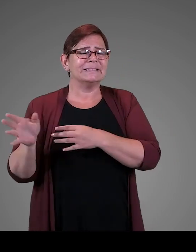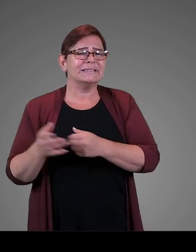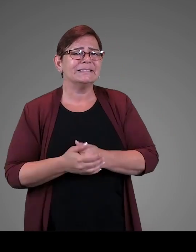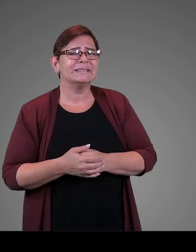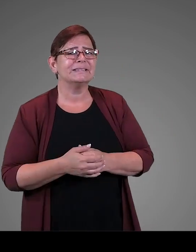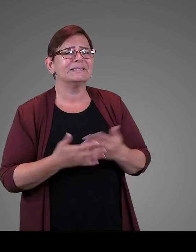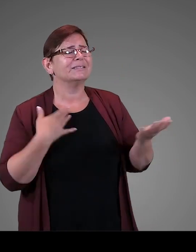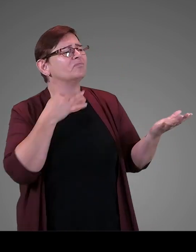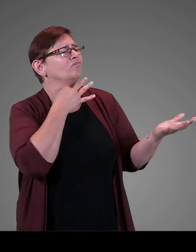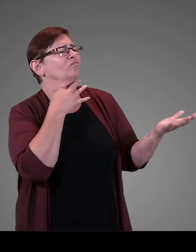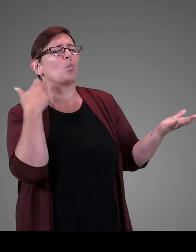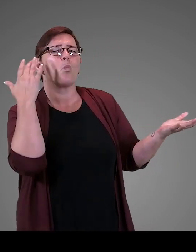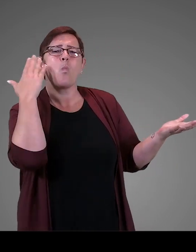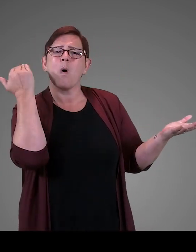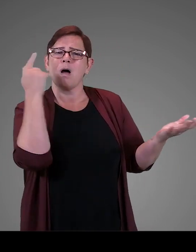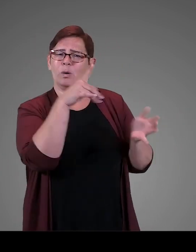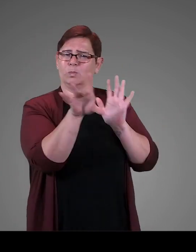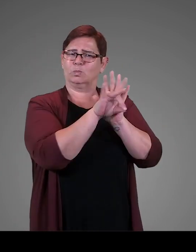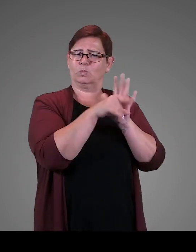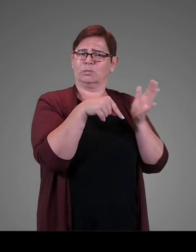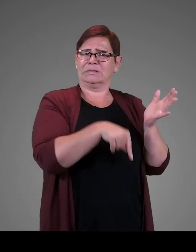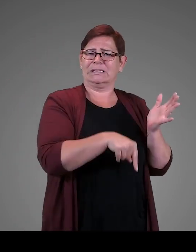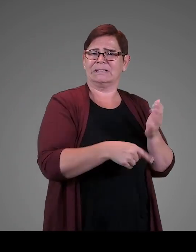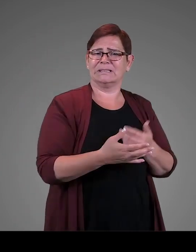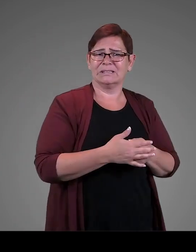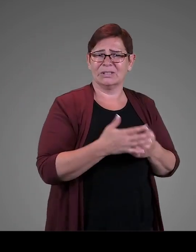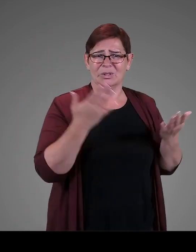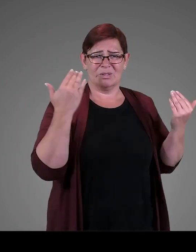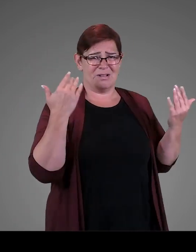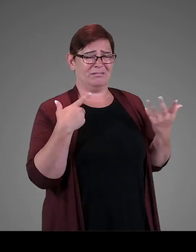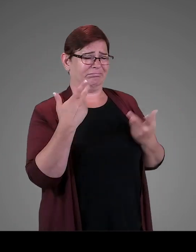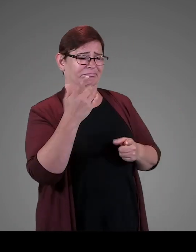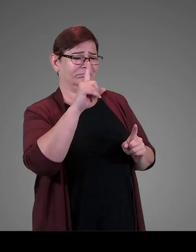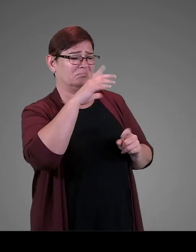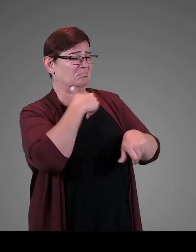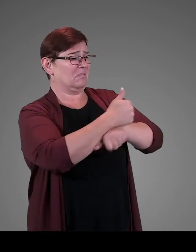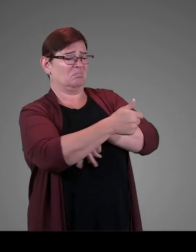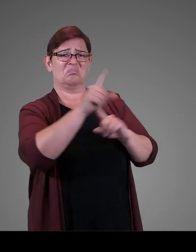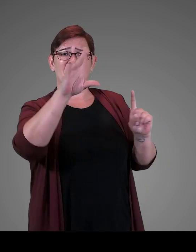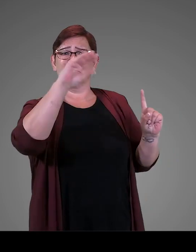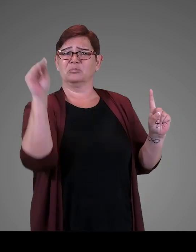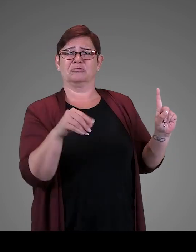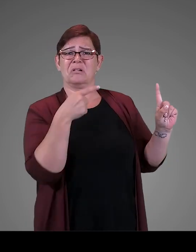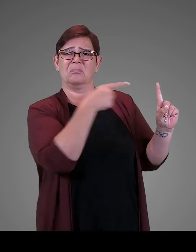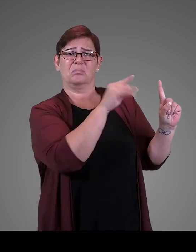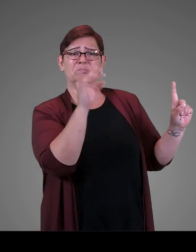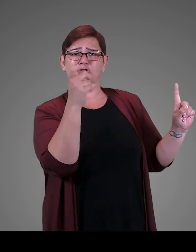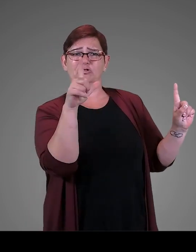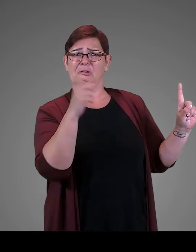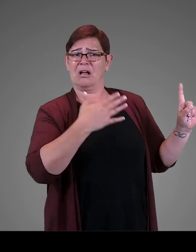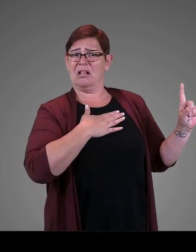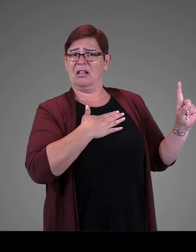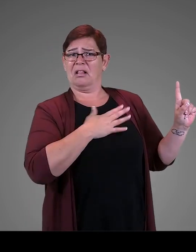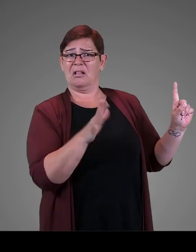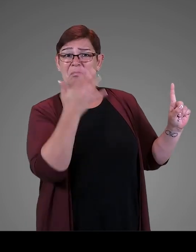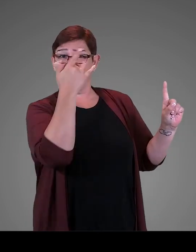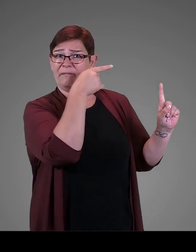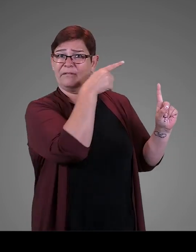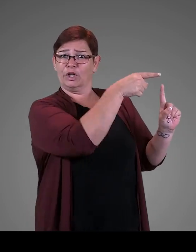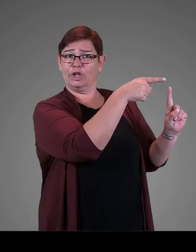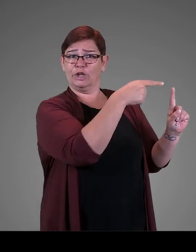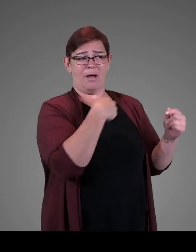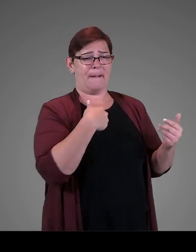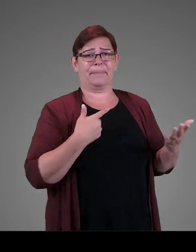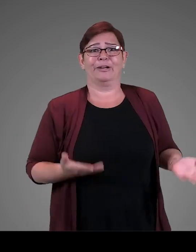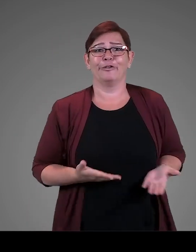d'entrer dans le milieu, puis je veux savoir pourquoi. Pourquoi vous avez choisi ça? Parce que là, la blâme est